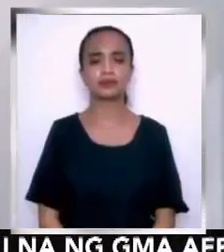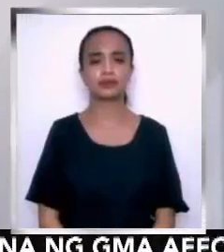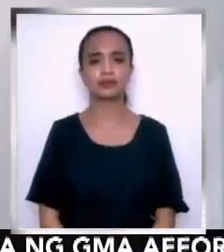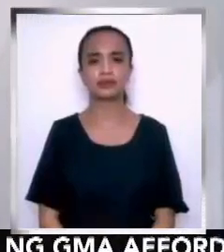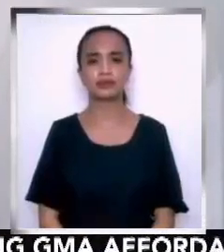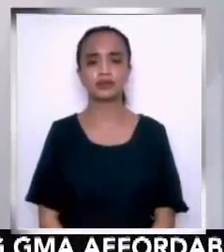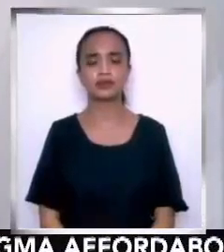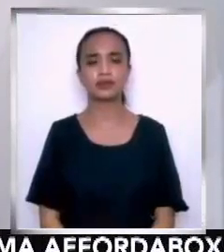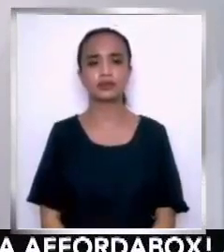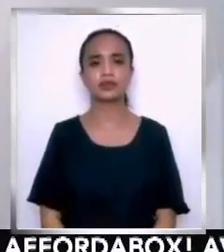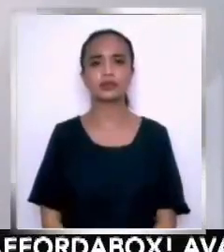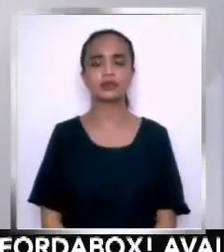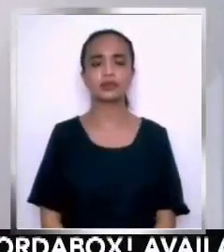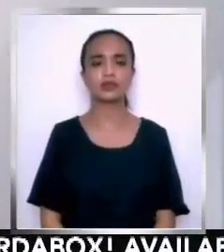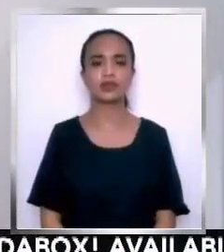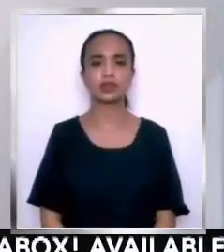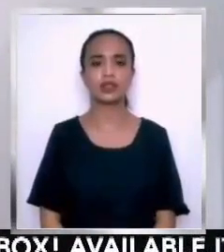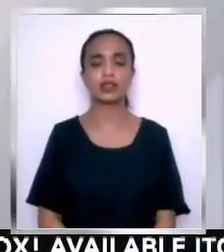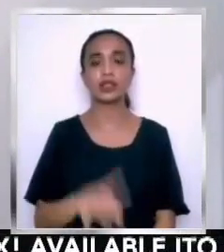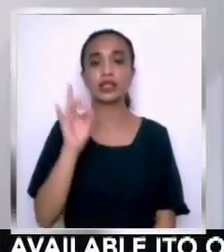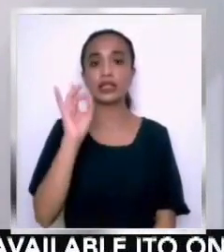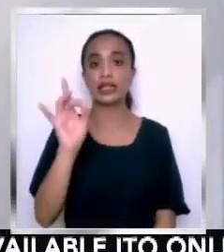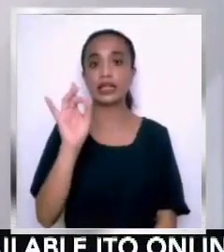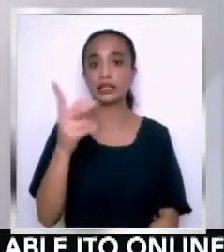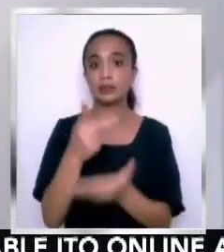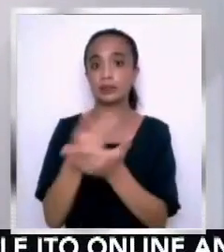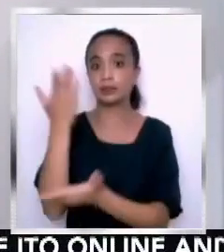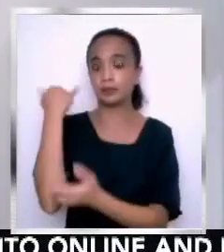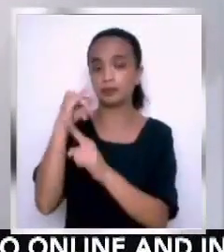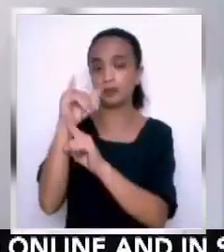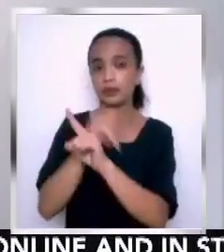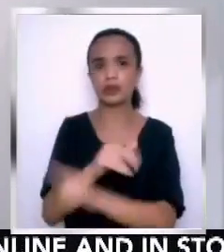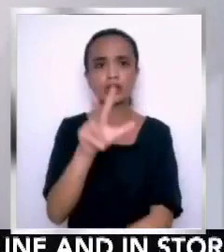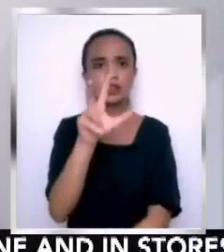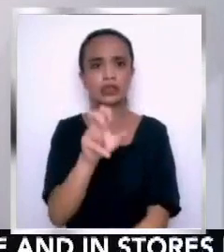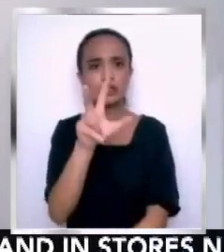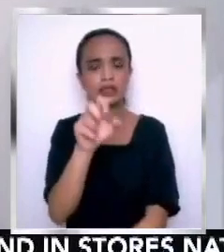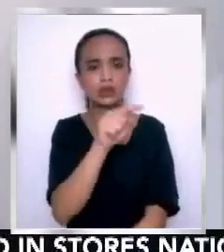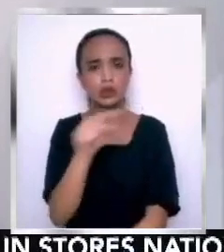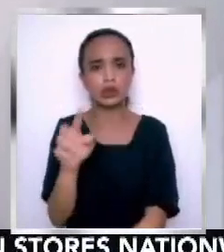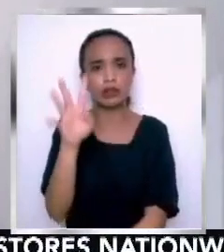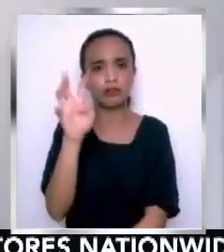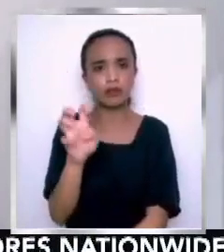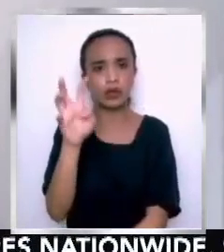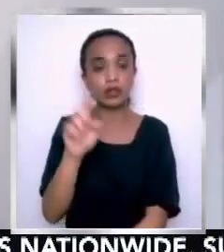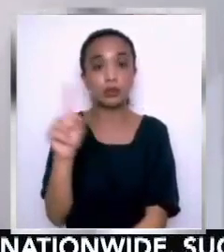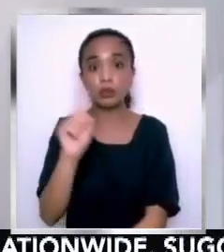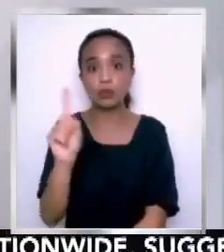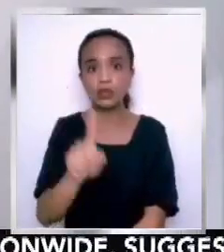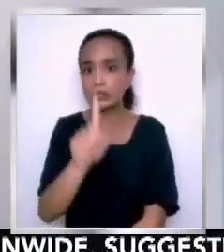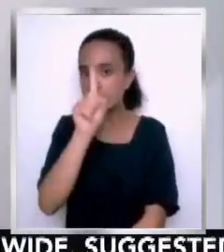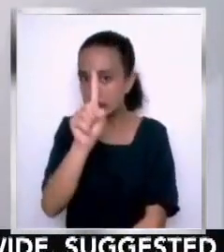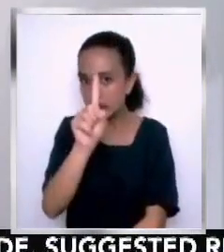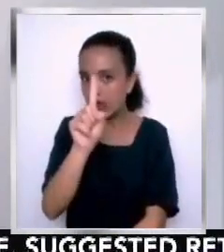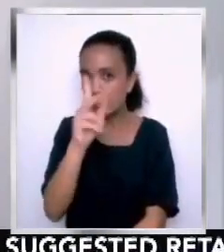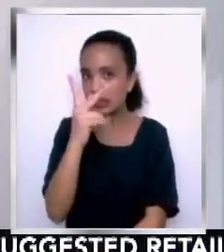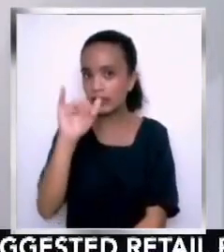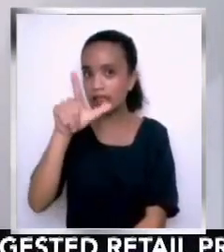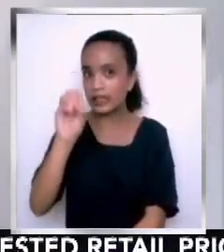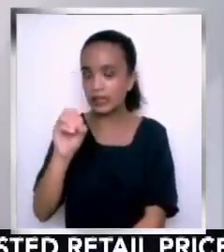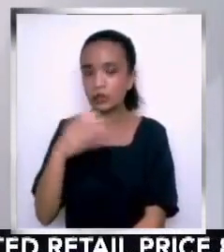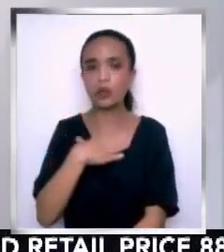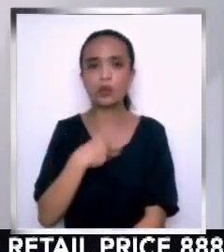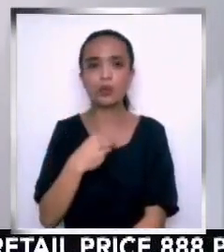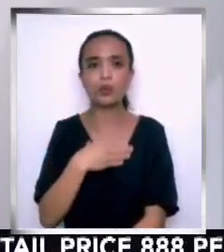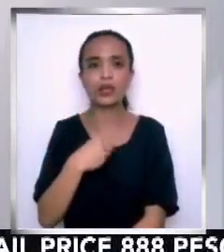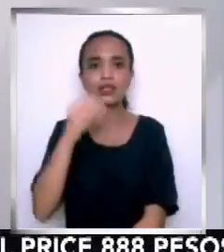Mula sa 80 piso nitong Hulyo, mahigit 300 hanggang 400 piso na po ang kada kilo ng puting sibuyas.